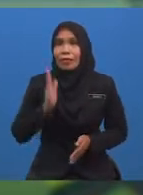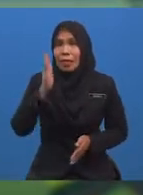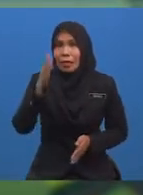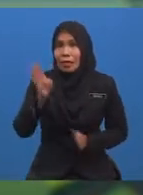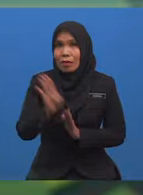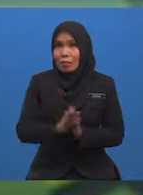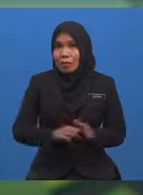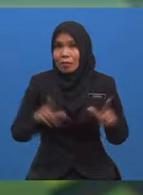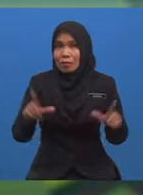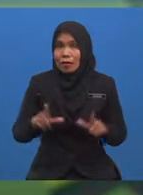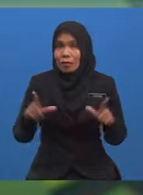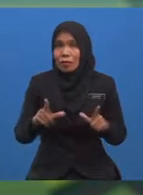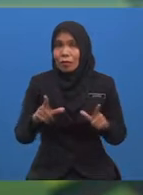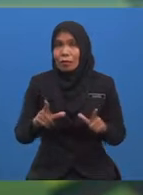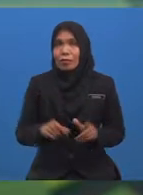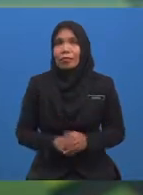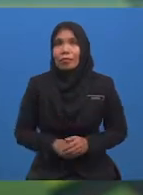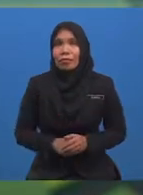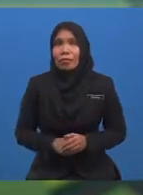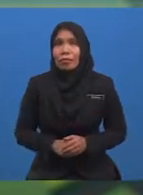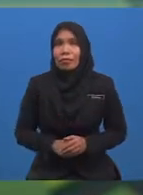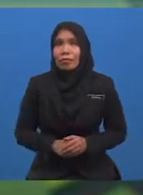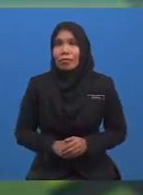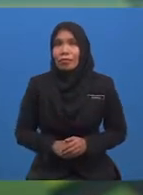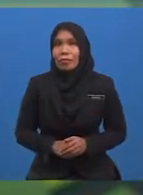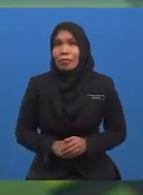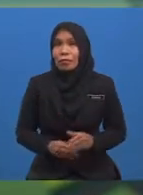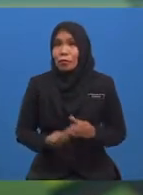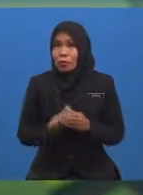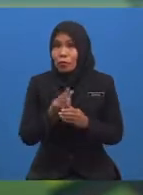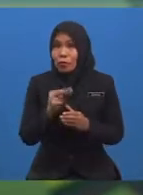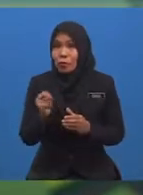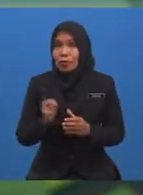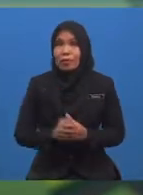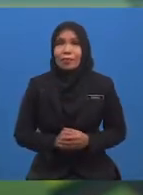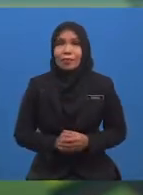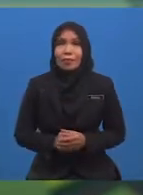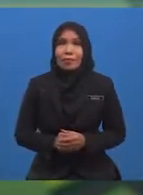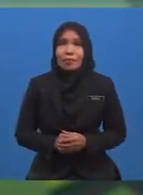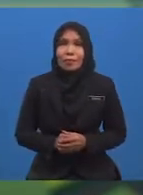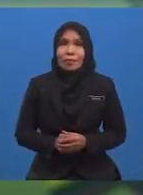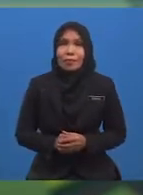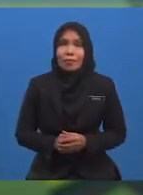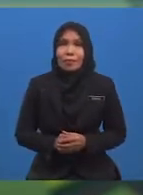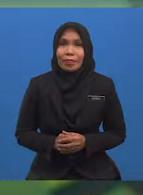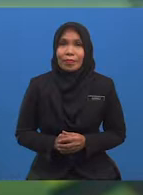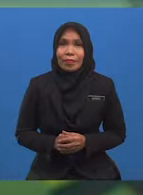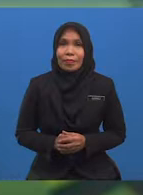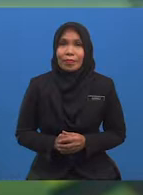juga, bermula dari baby sehinggalah sekarang, berlaku proses pembesaran